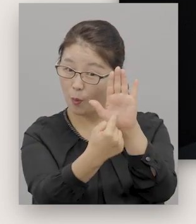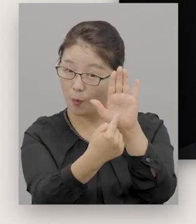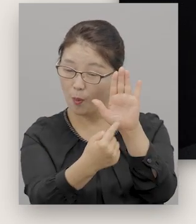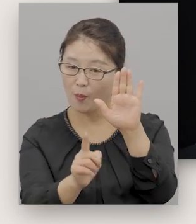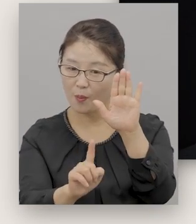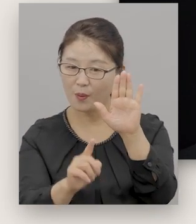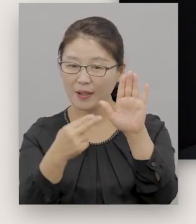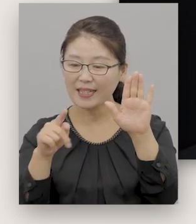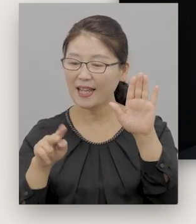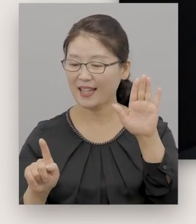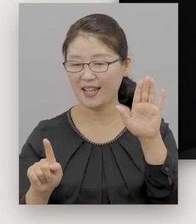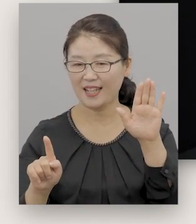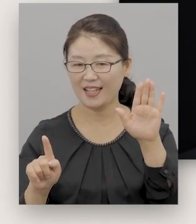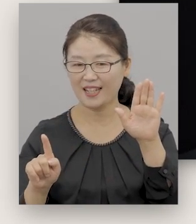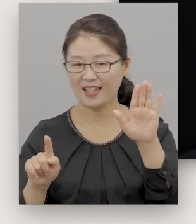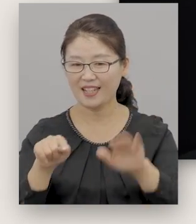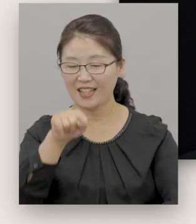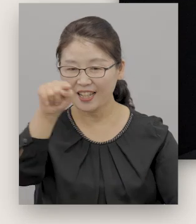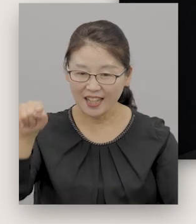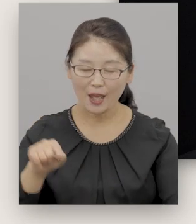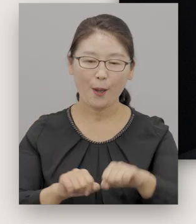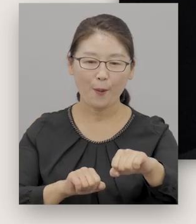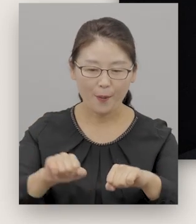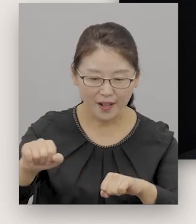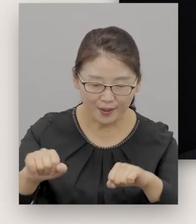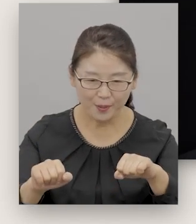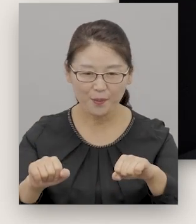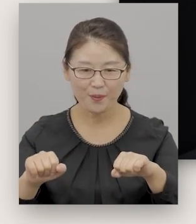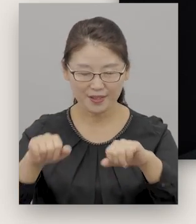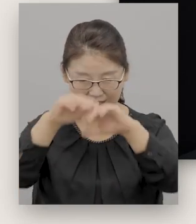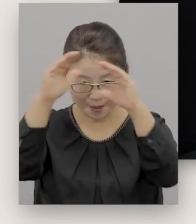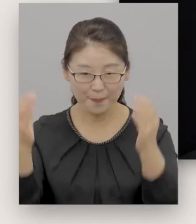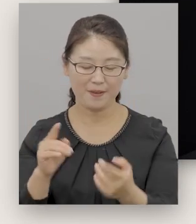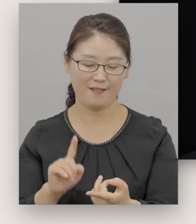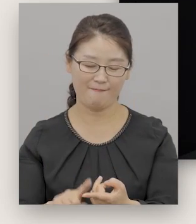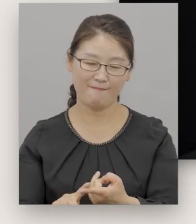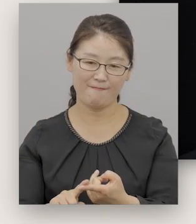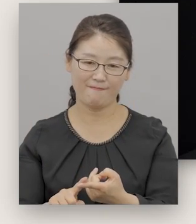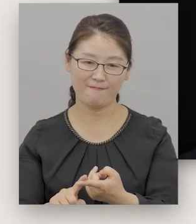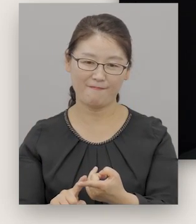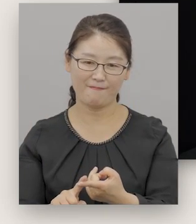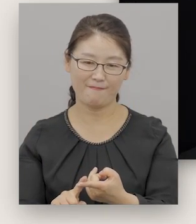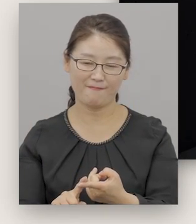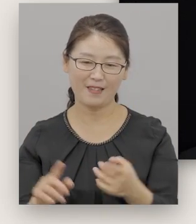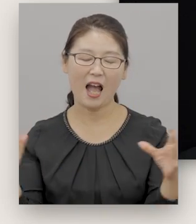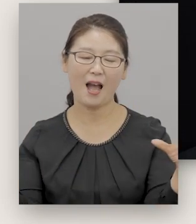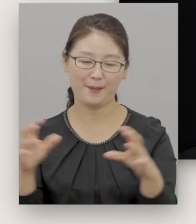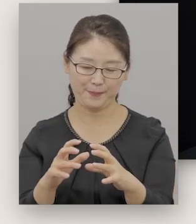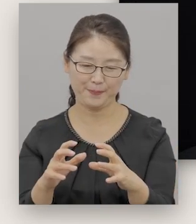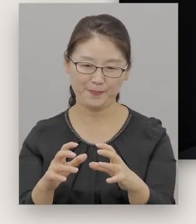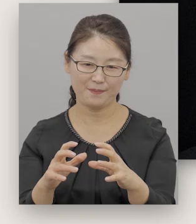다다의 모든 무브먼트, 모든 활동들을 총 모아놓은 그런